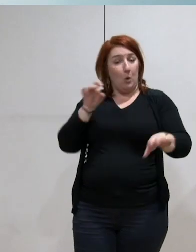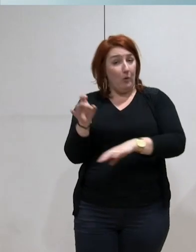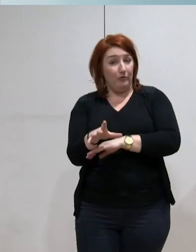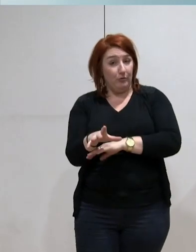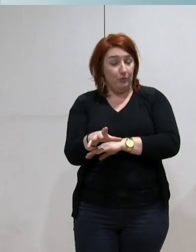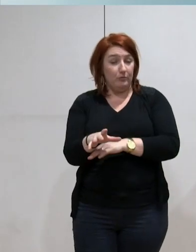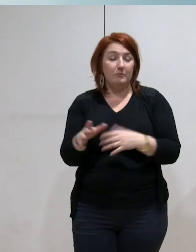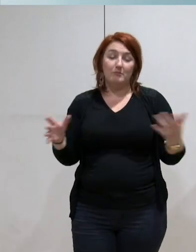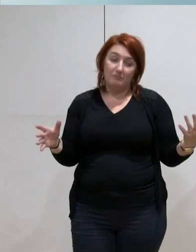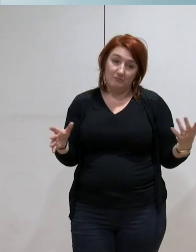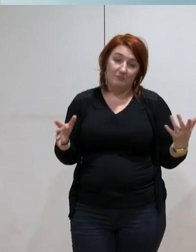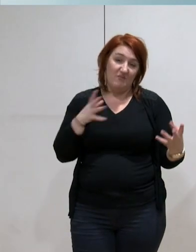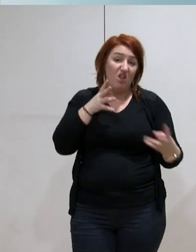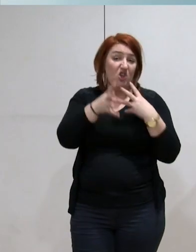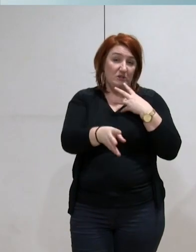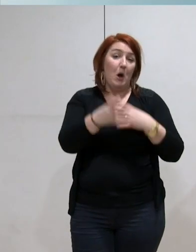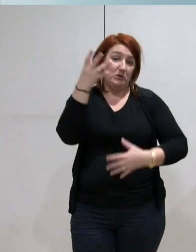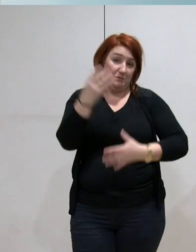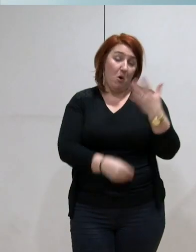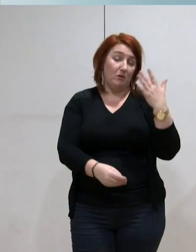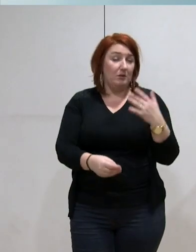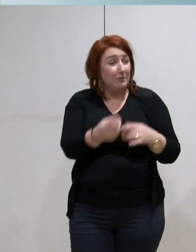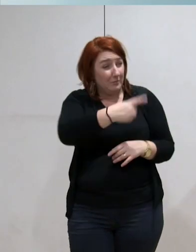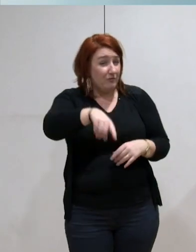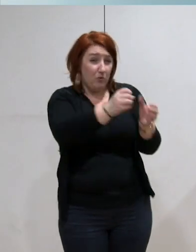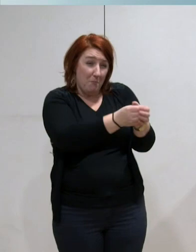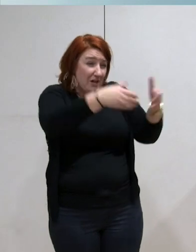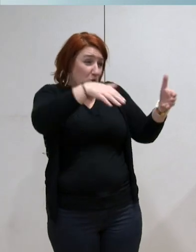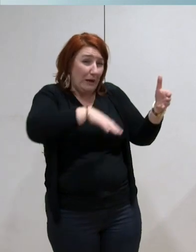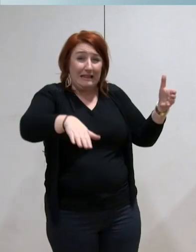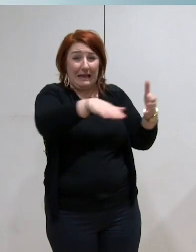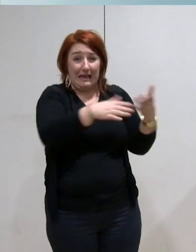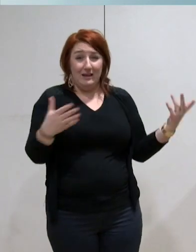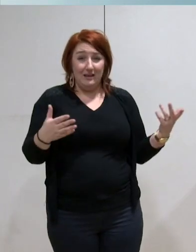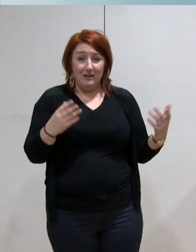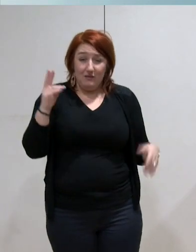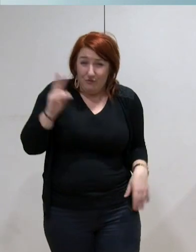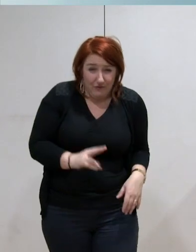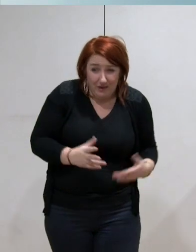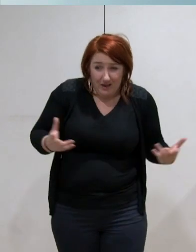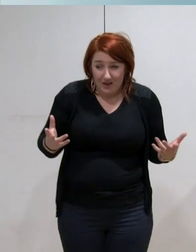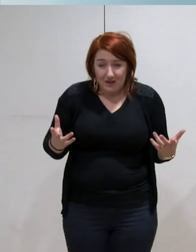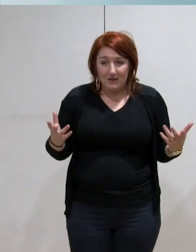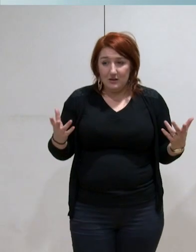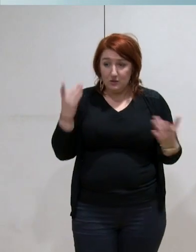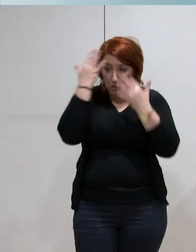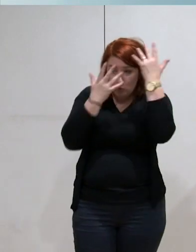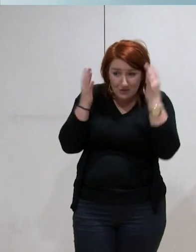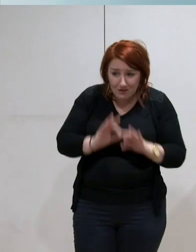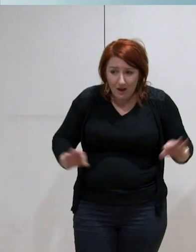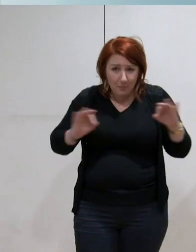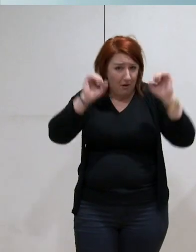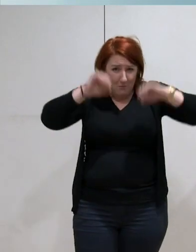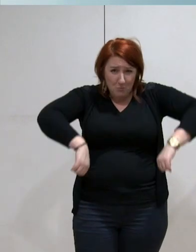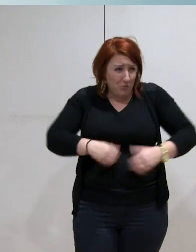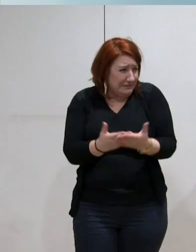de transparence et cela aurait pu être vous étiez majoritaire aucune raison se préoccuper de ce qui aurait pu être